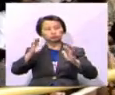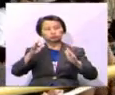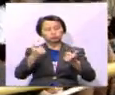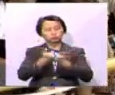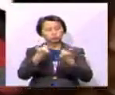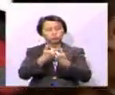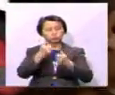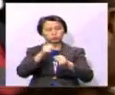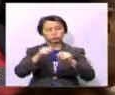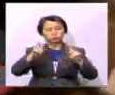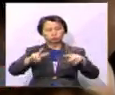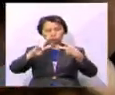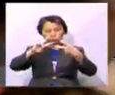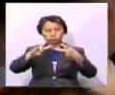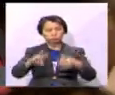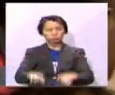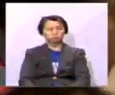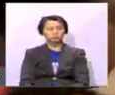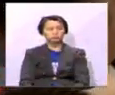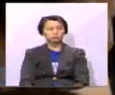akhir.